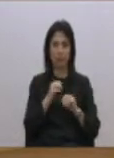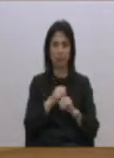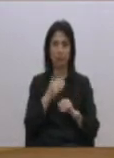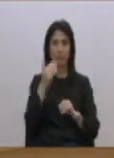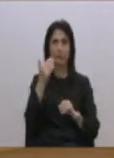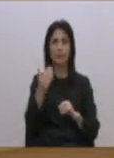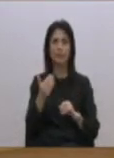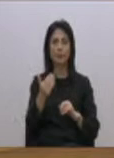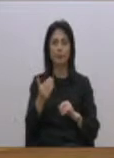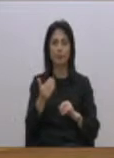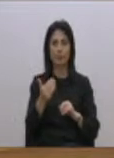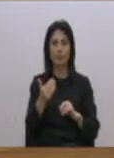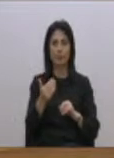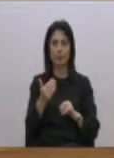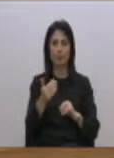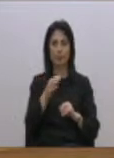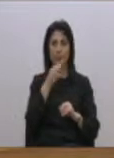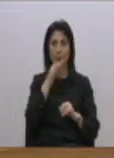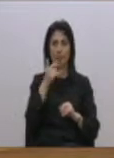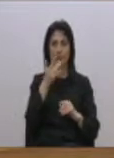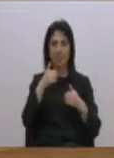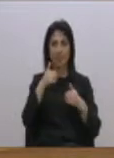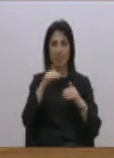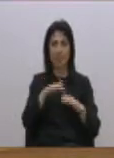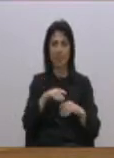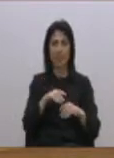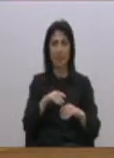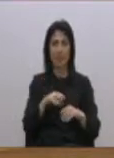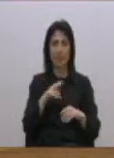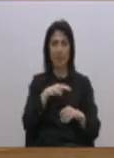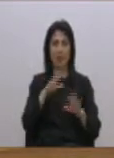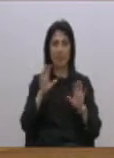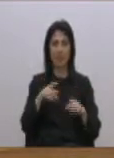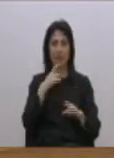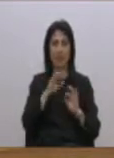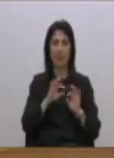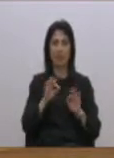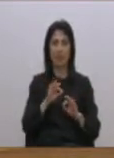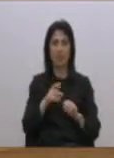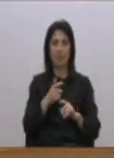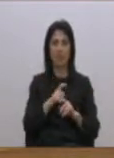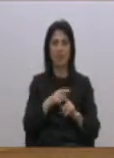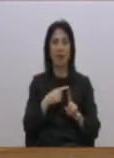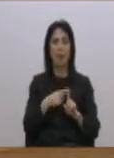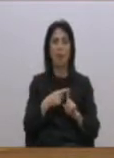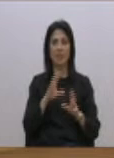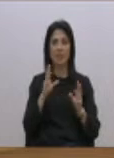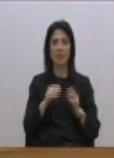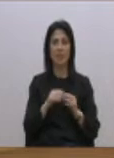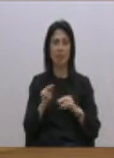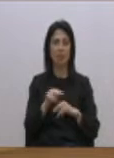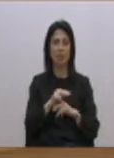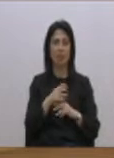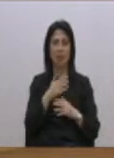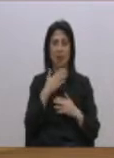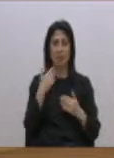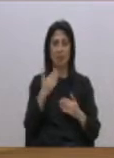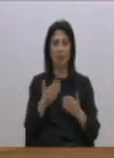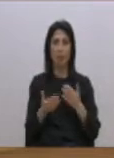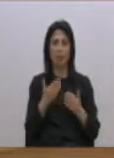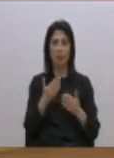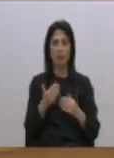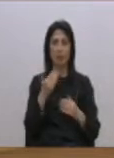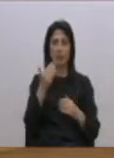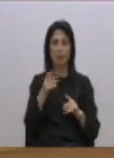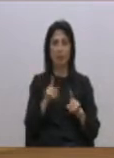Kwen, sa gerotski ari, omenet, sa parlament, sa kan schadeba, sa lien pozitivuri dask na, da, sa șune bio. Tum cat,